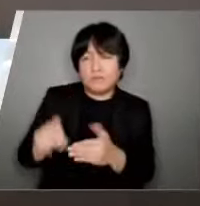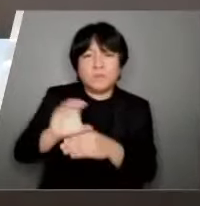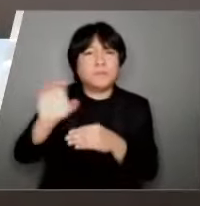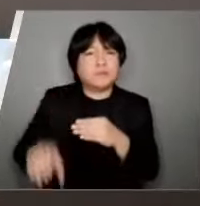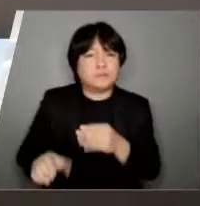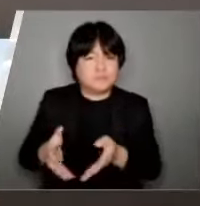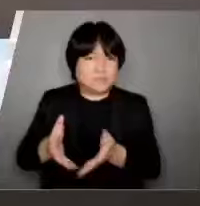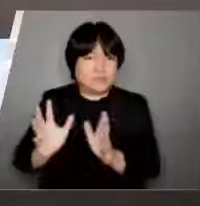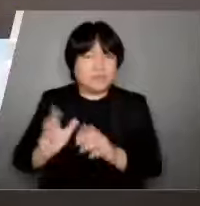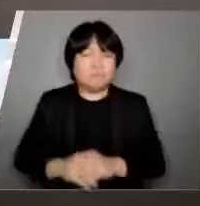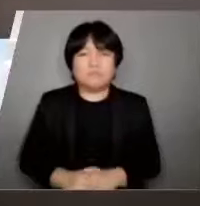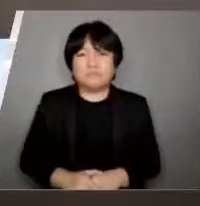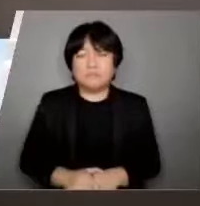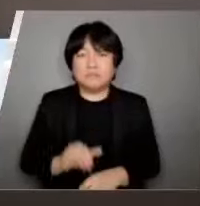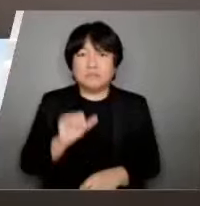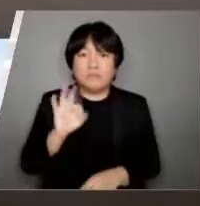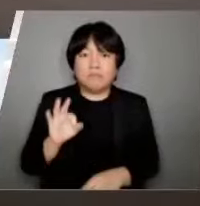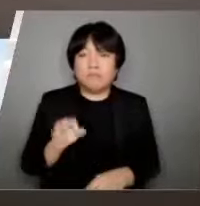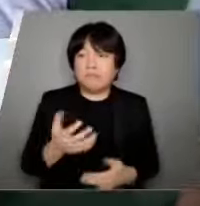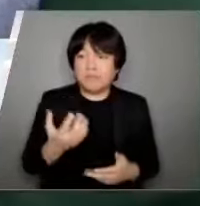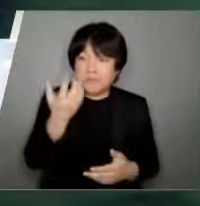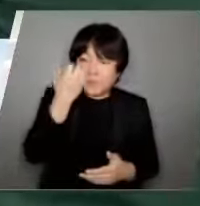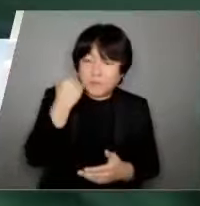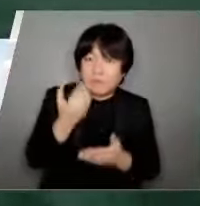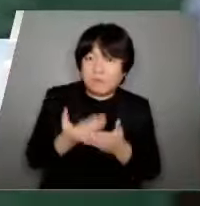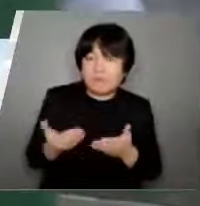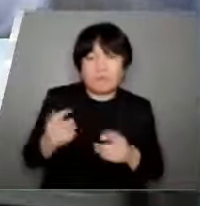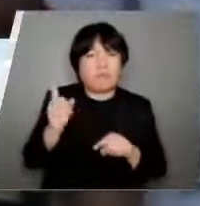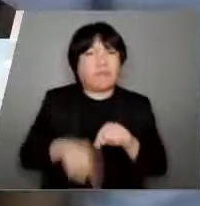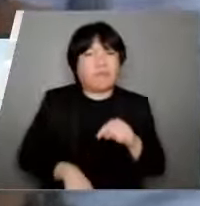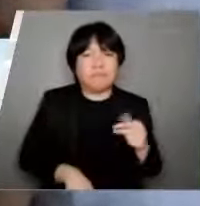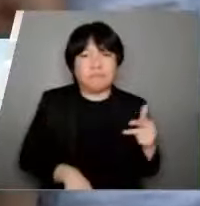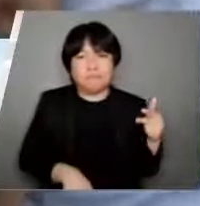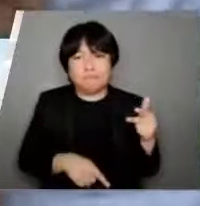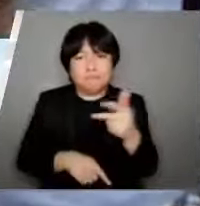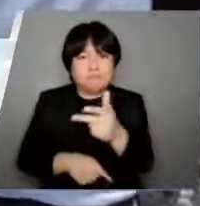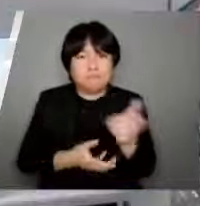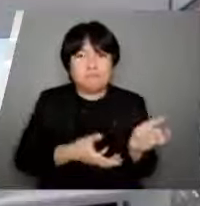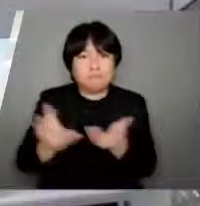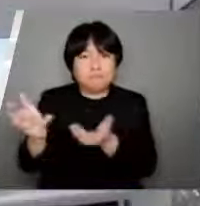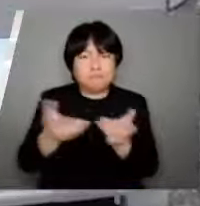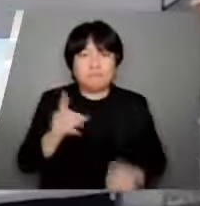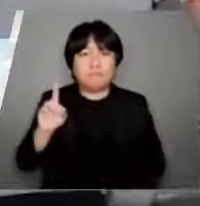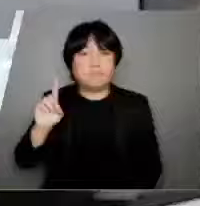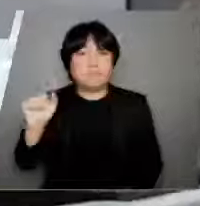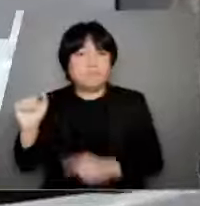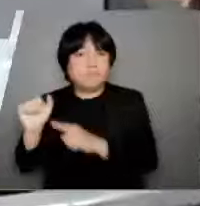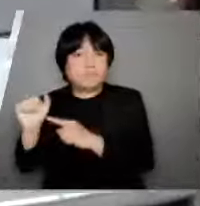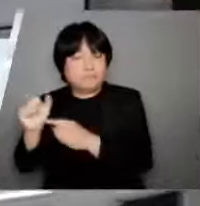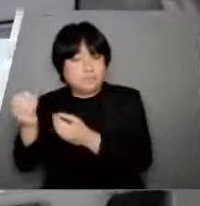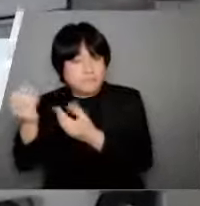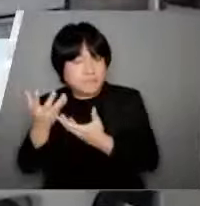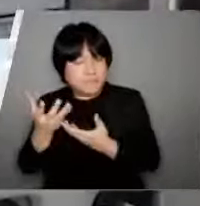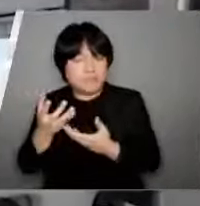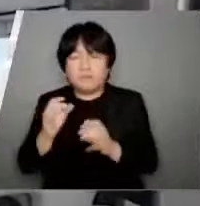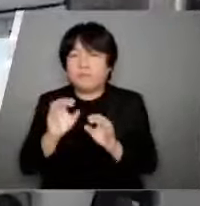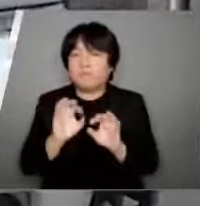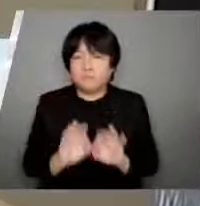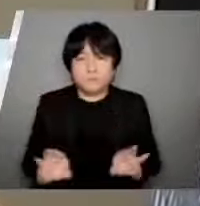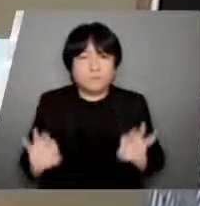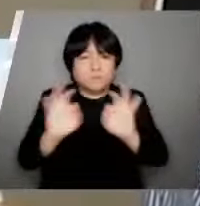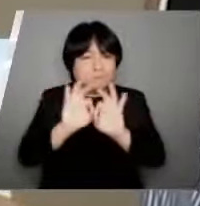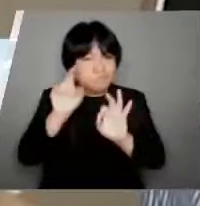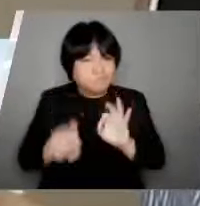makakabiyay basta-basta kung kulang yung papers mo. Ayon pa sa DA, mahalaga ang mga hakbang na ginagawa para masiguro ang sapat na